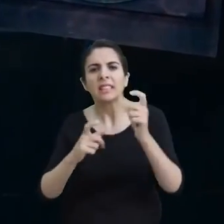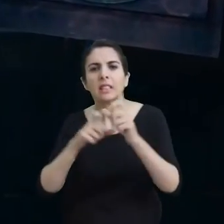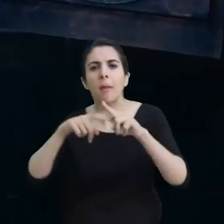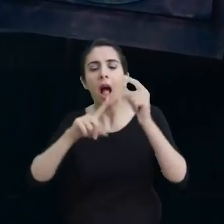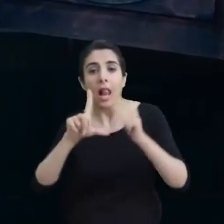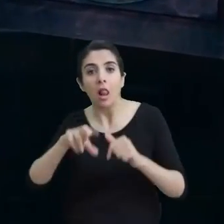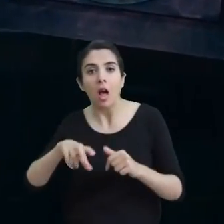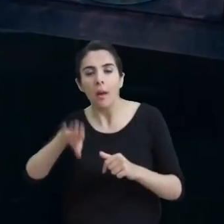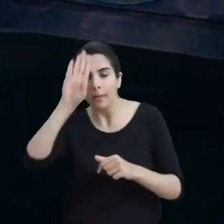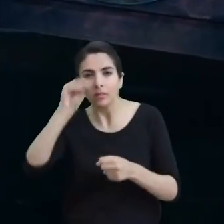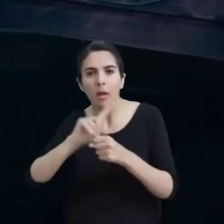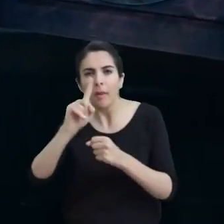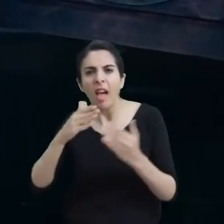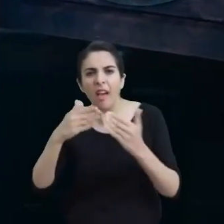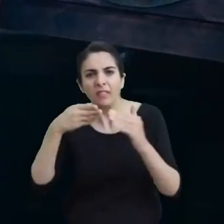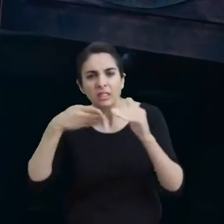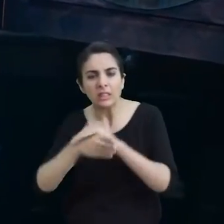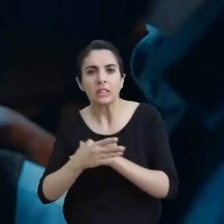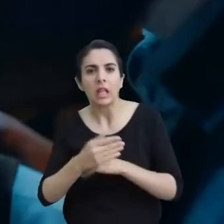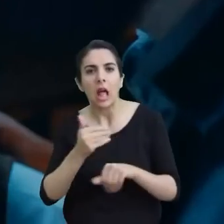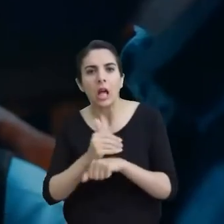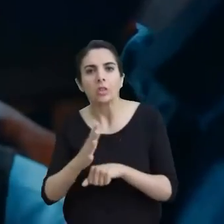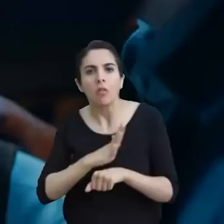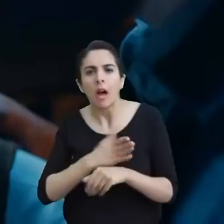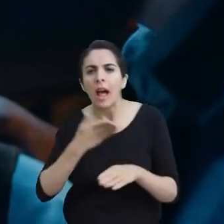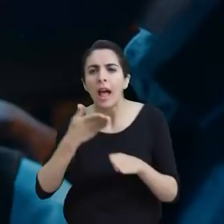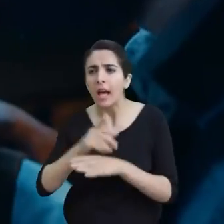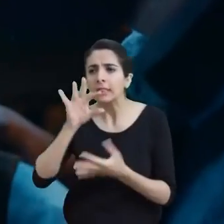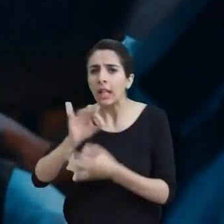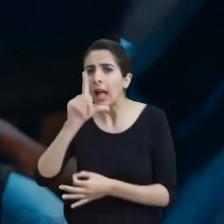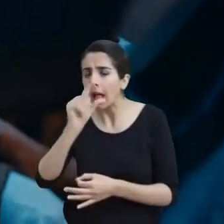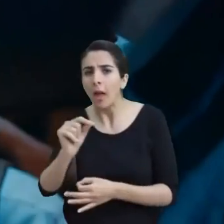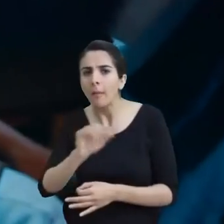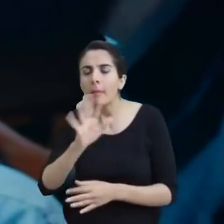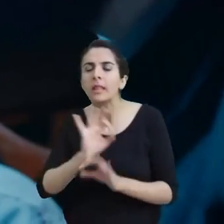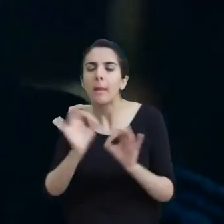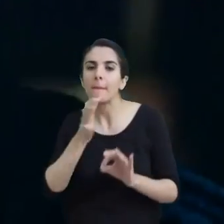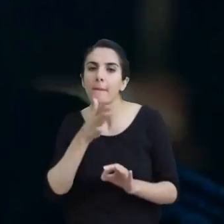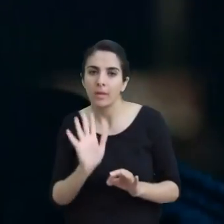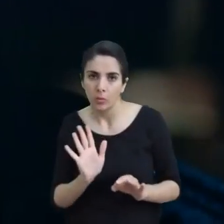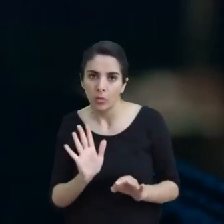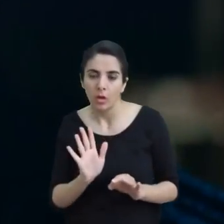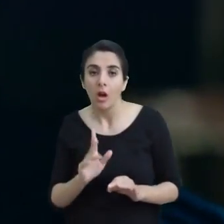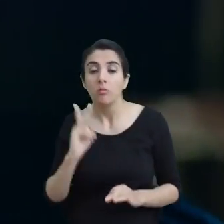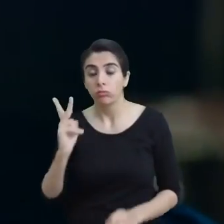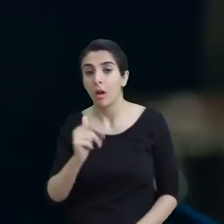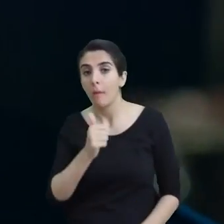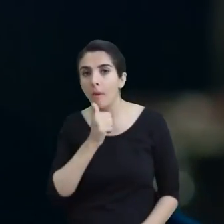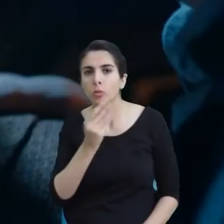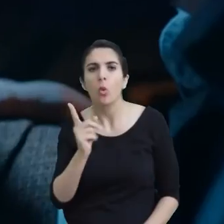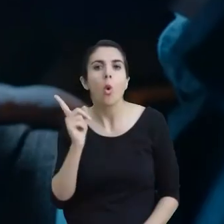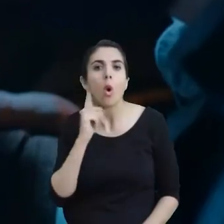İsmail Paşa'nın hareminde bile bir gece geçirmiş. Gerçek kimliği hakkında çok şey bilinmiyor.